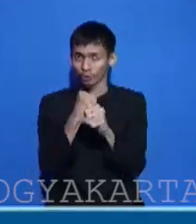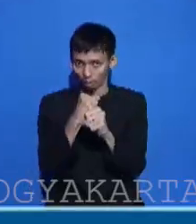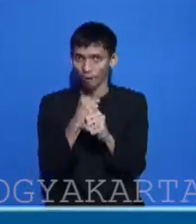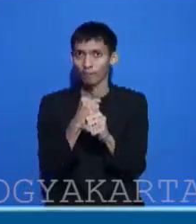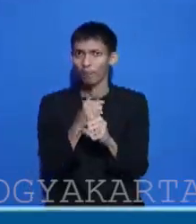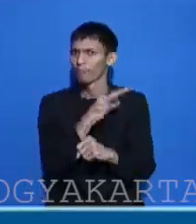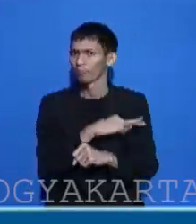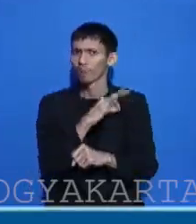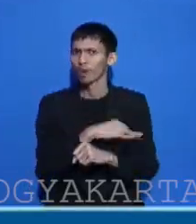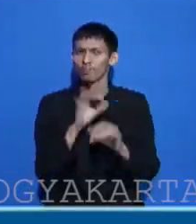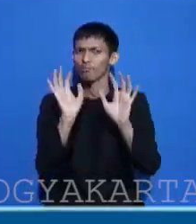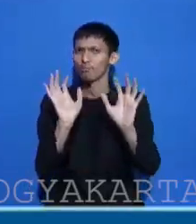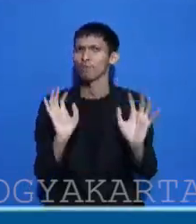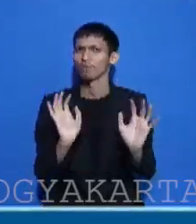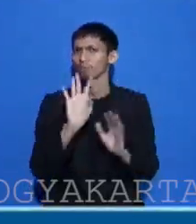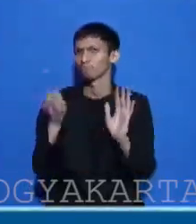wanita